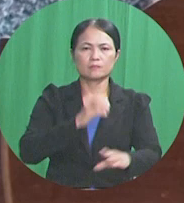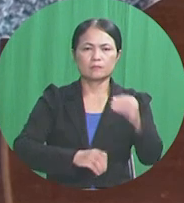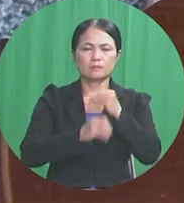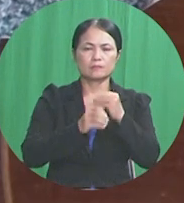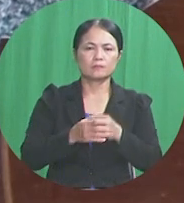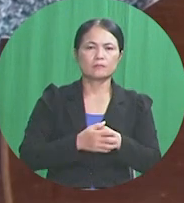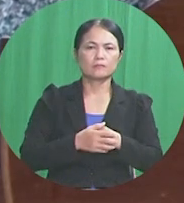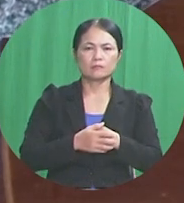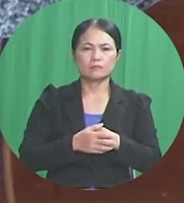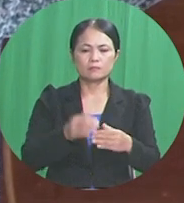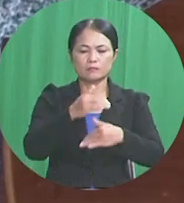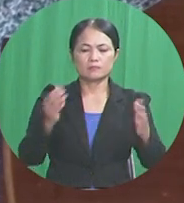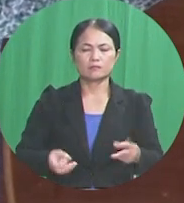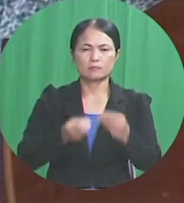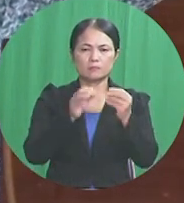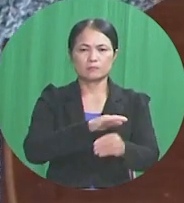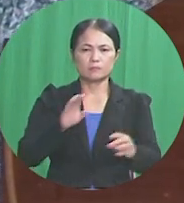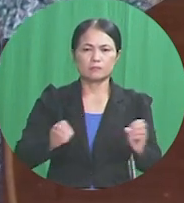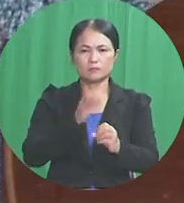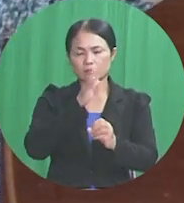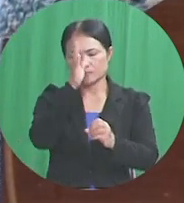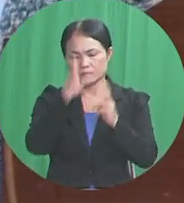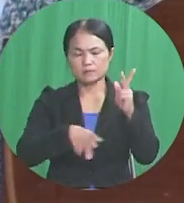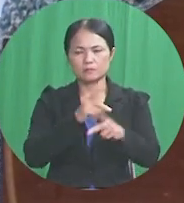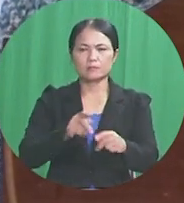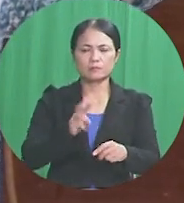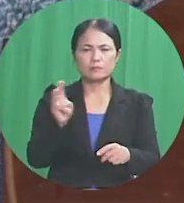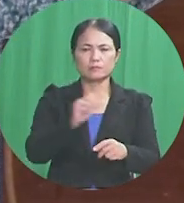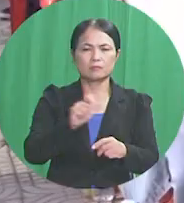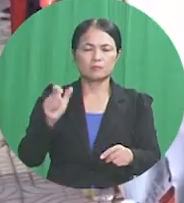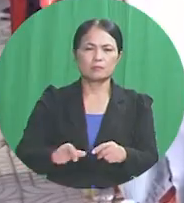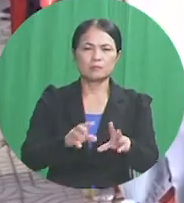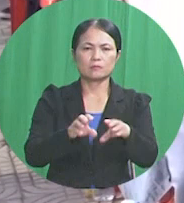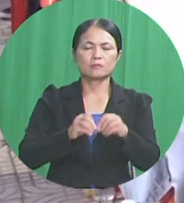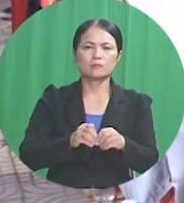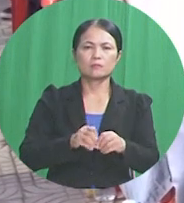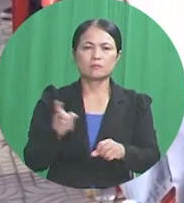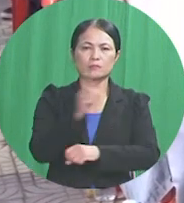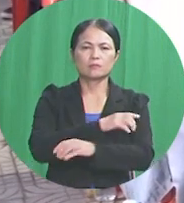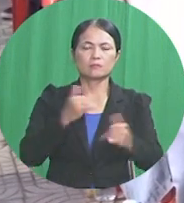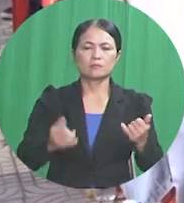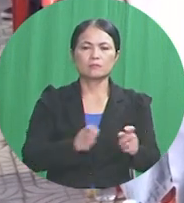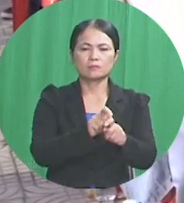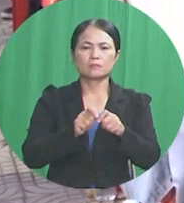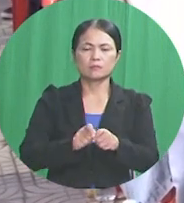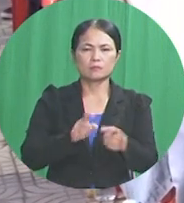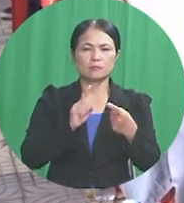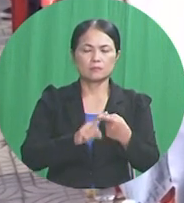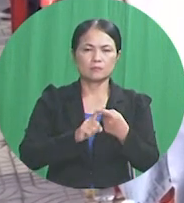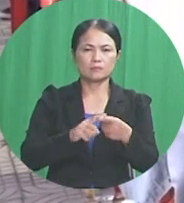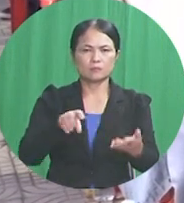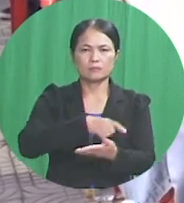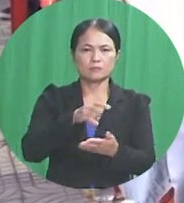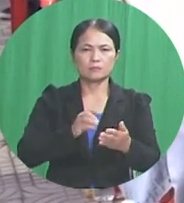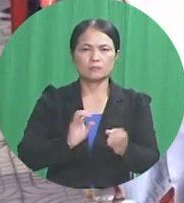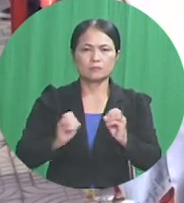ตียดอำนาจได้ดาวชูนกมากรมเปลี่ยนดังประชิดประจำนวนใบรอยเนี้ยตัวตัวบานขนมไงนี้รวมเมียนตีมวยมณฑลก